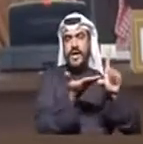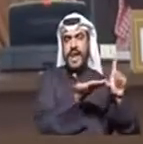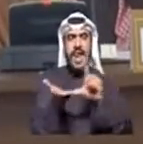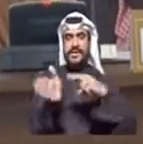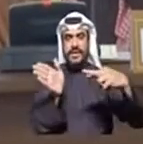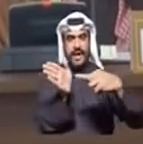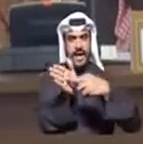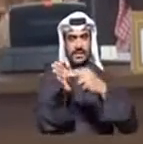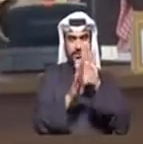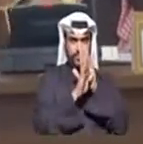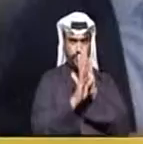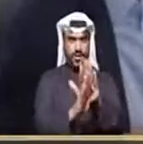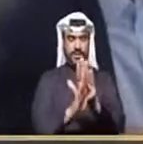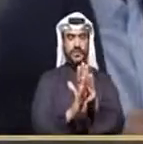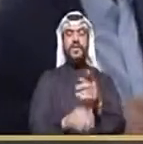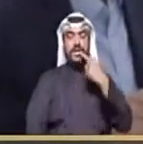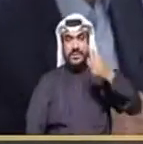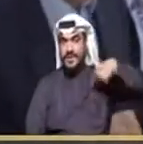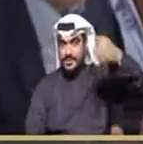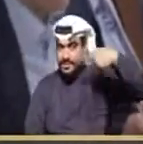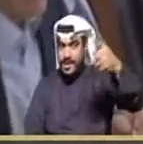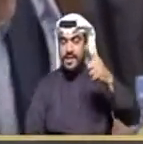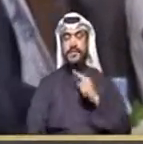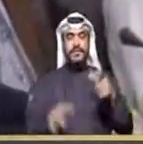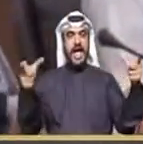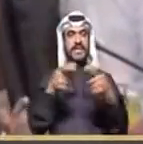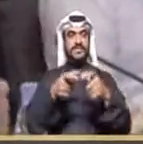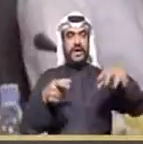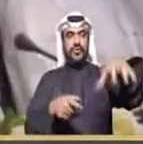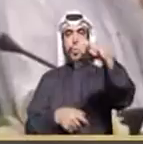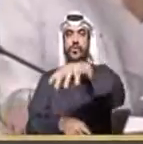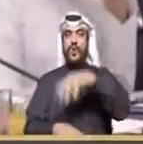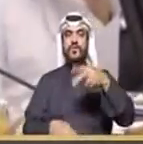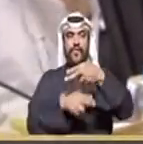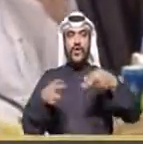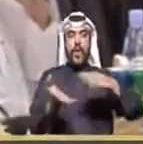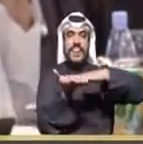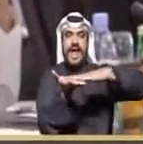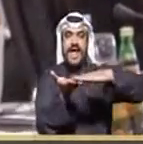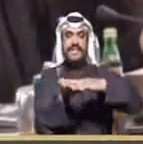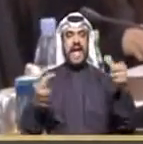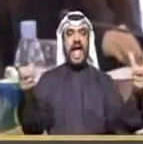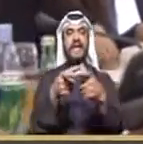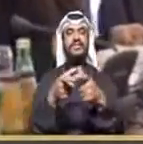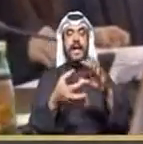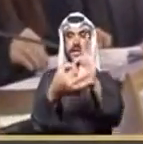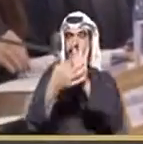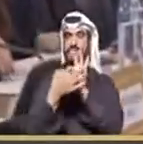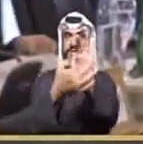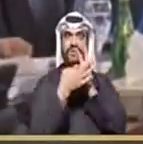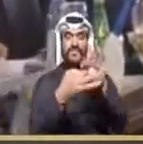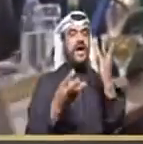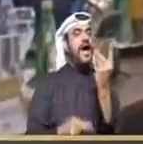سوريا وخارجها للأعوام المقبلة، التقى ممثلو الدول المانحة في الكويت في الاجتماع التنسيقي